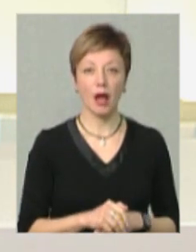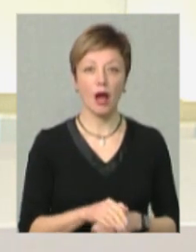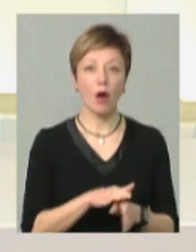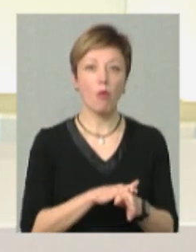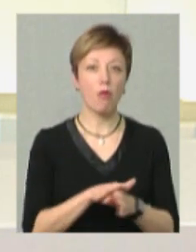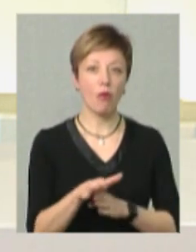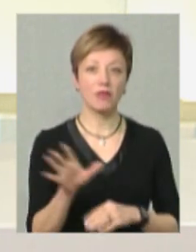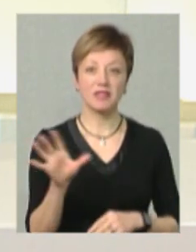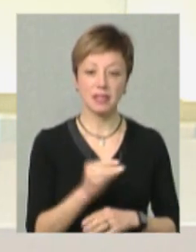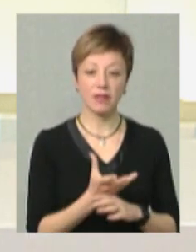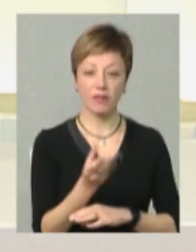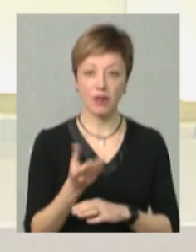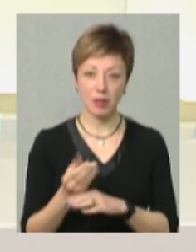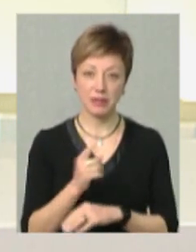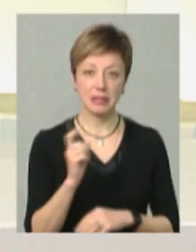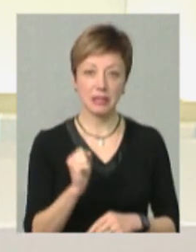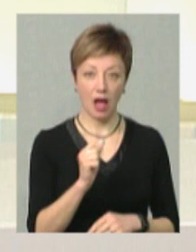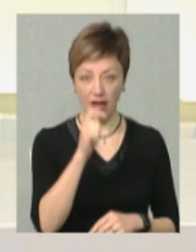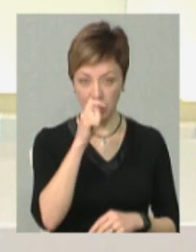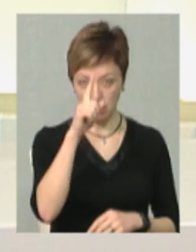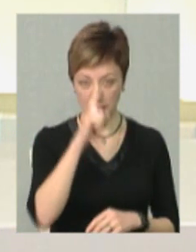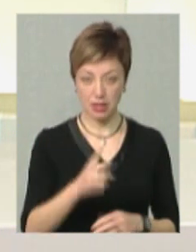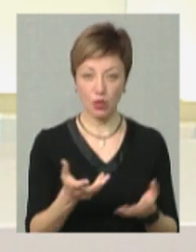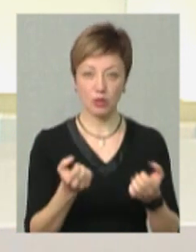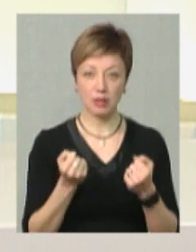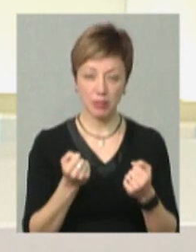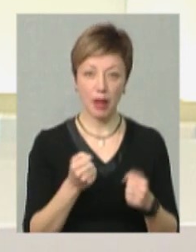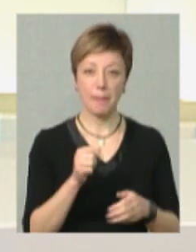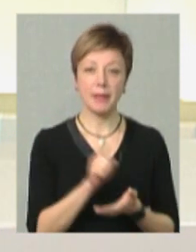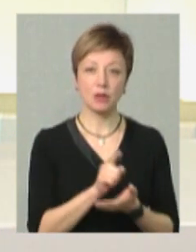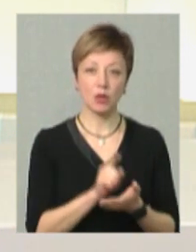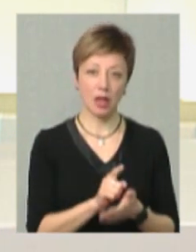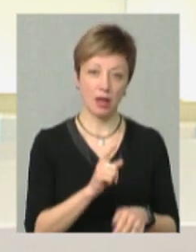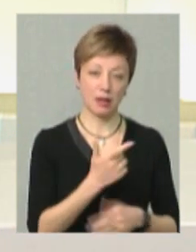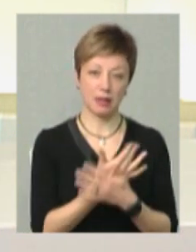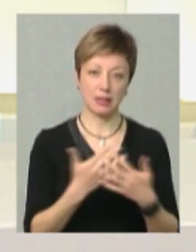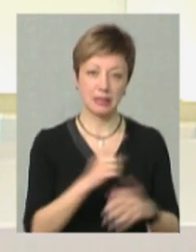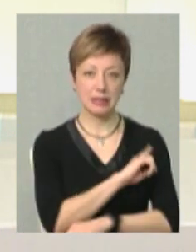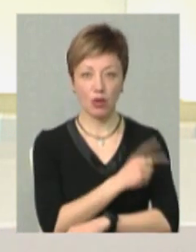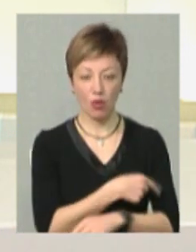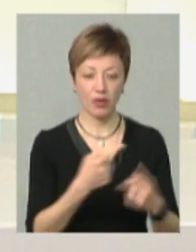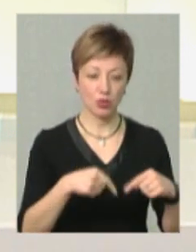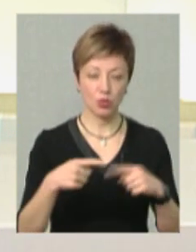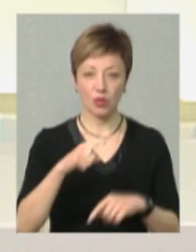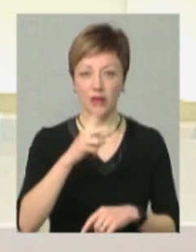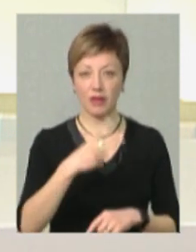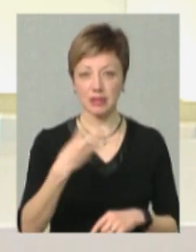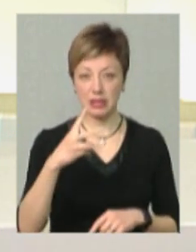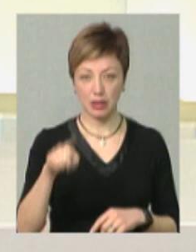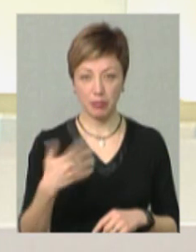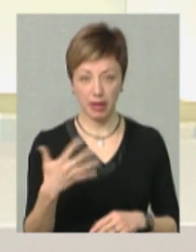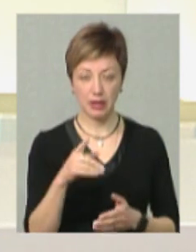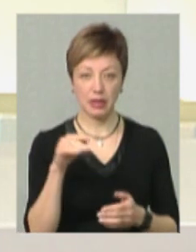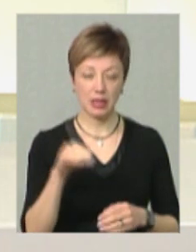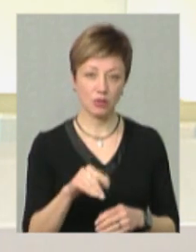Повністю всі пенсійні виплати за квітень місяць отримали в нас пенсіонери силових структур, а їх 23,5 тисячі, тому що в